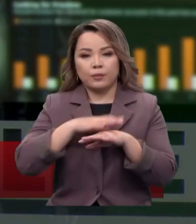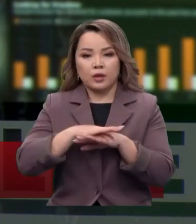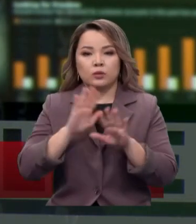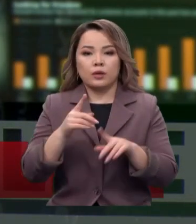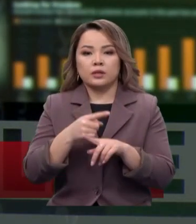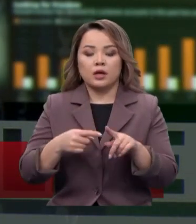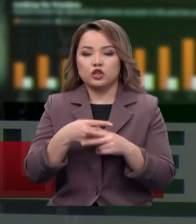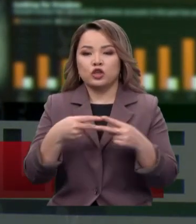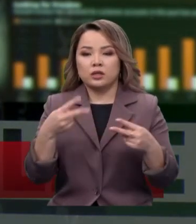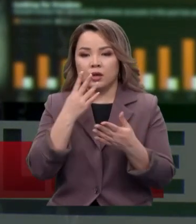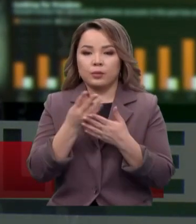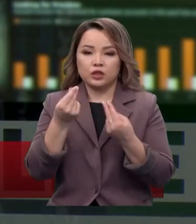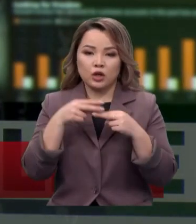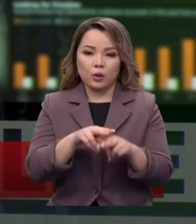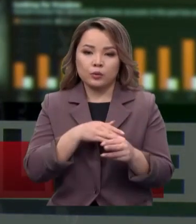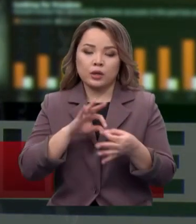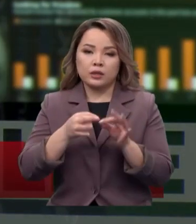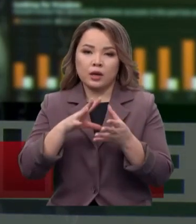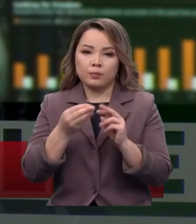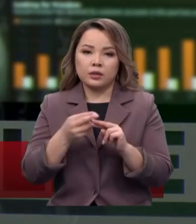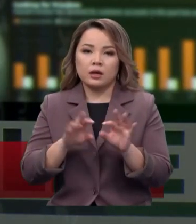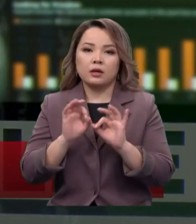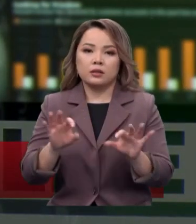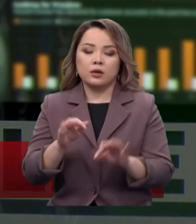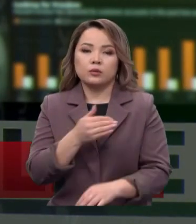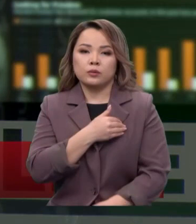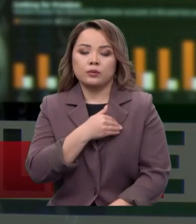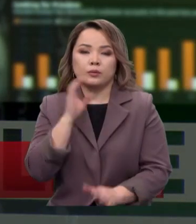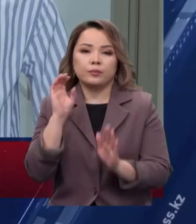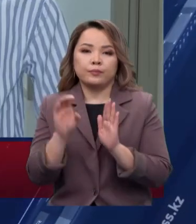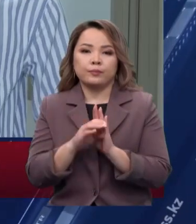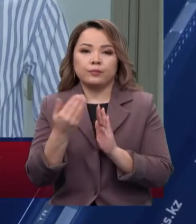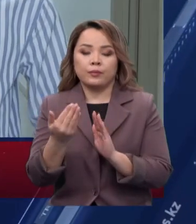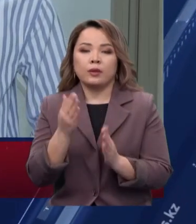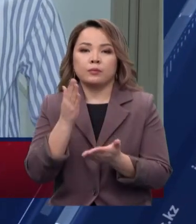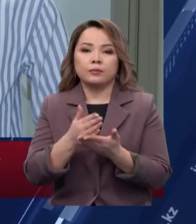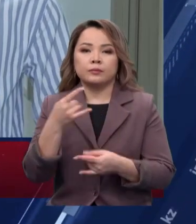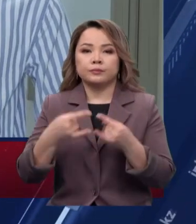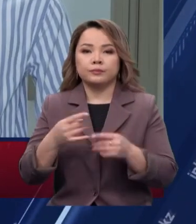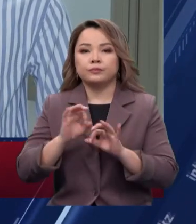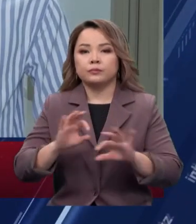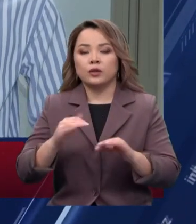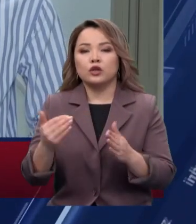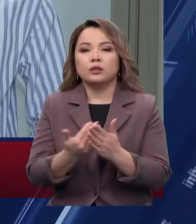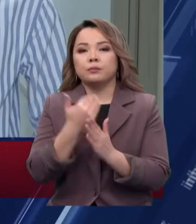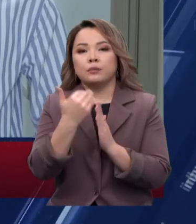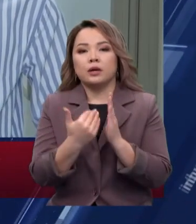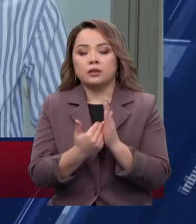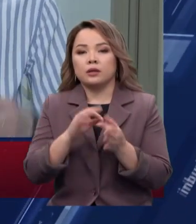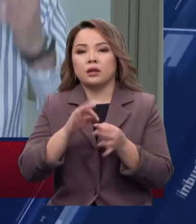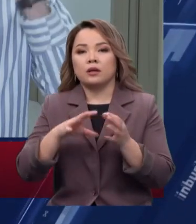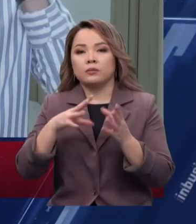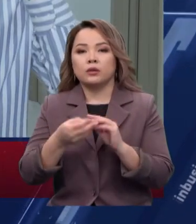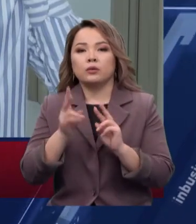жартысын субсидияламақ. Жобаның жай жапсарын әріптесім Саят Ермек айтып беруге дайын. Саят, кеш жарық, сонымен жаңа бағдарламаның